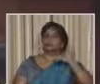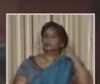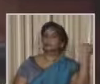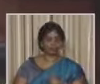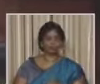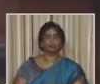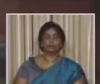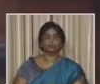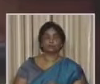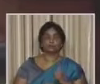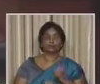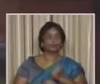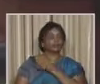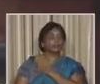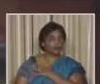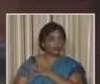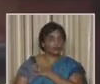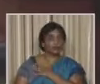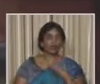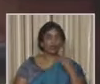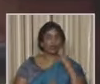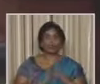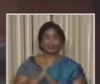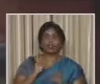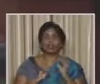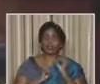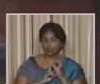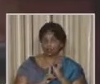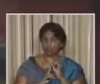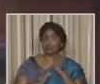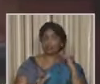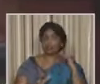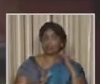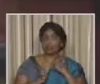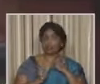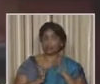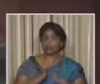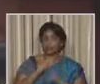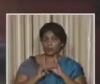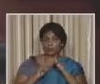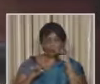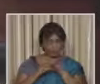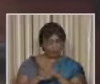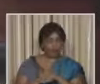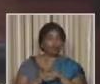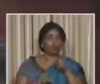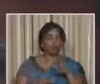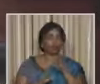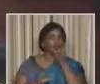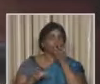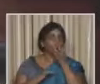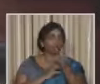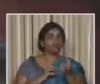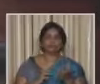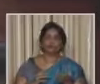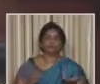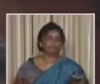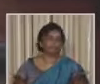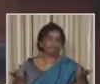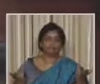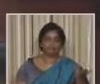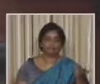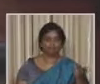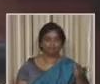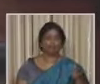கோட்டாபய ராஜபக்ச பாதுகாப்பு செயலாளராக செயலாற்றியிருந்தால் இந்த தாக்குதல் இடம்பெற மாட்டாதென கூறுகிறார்.